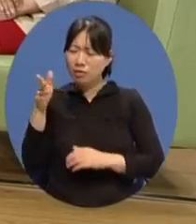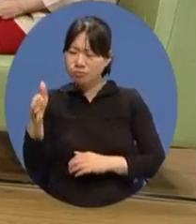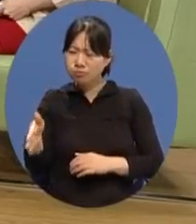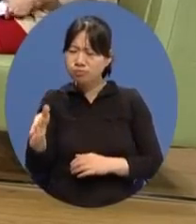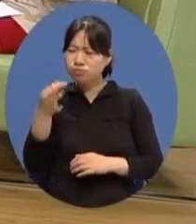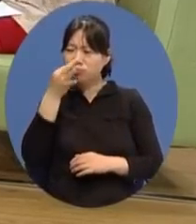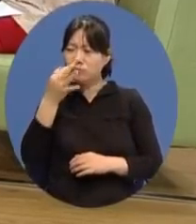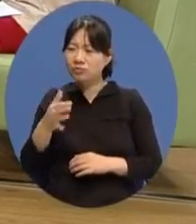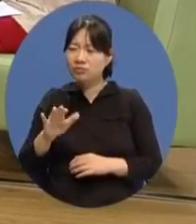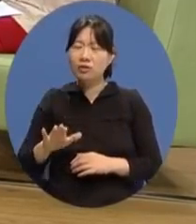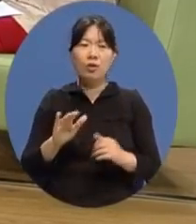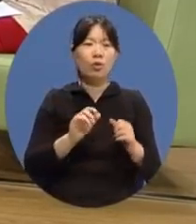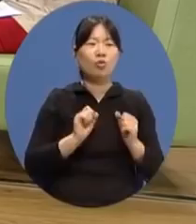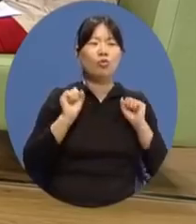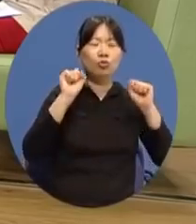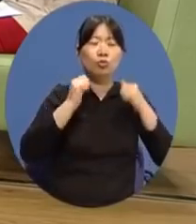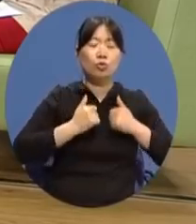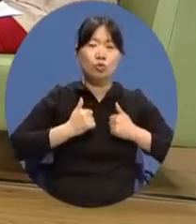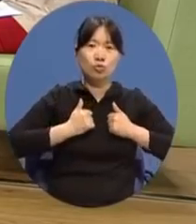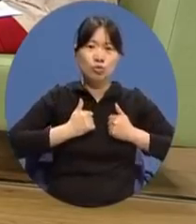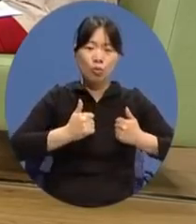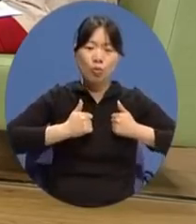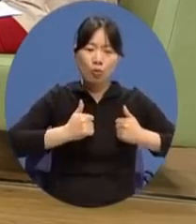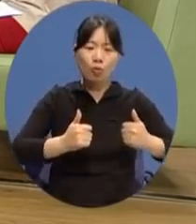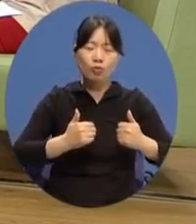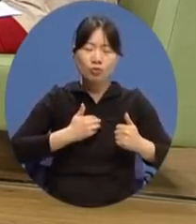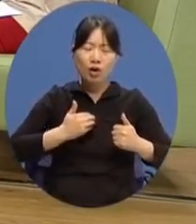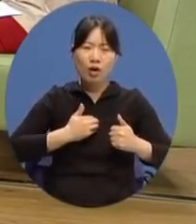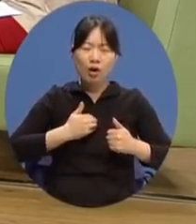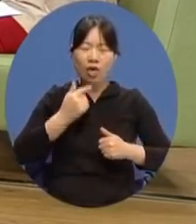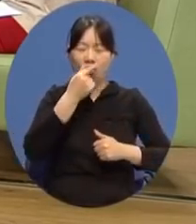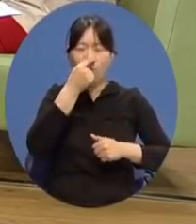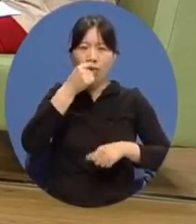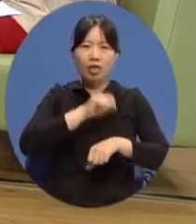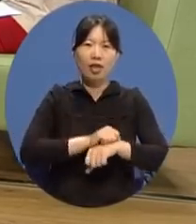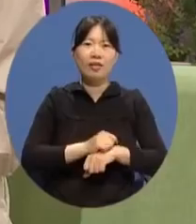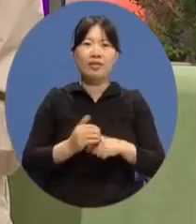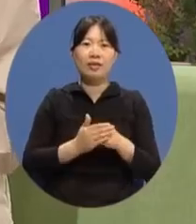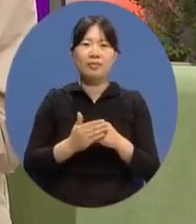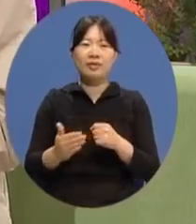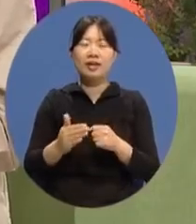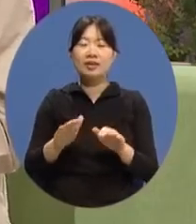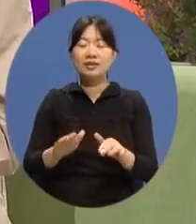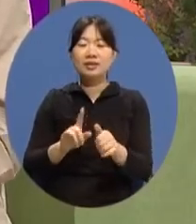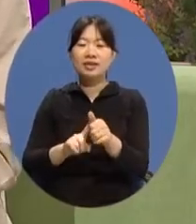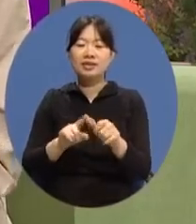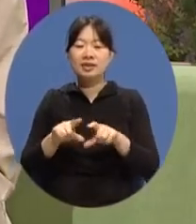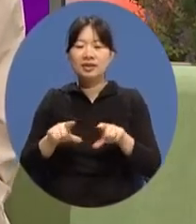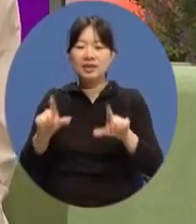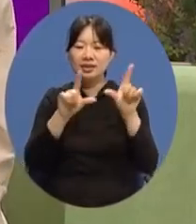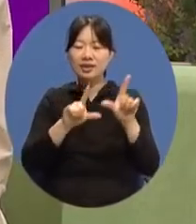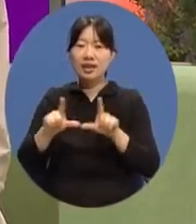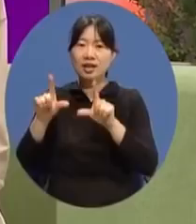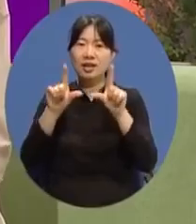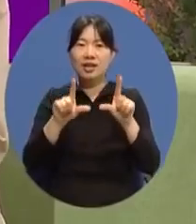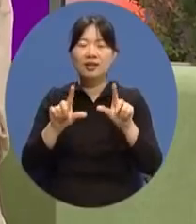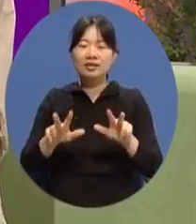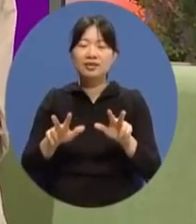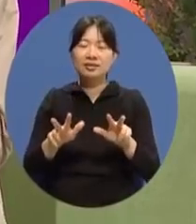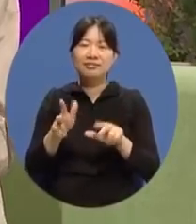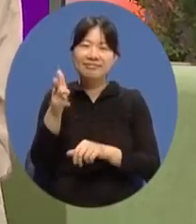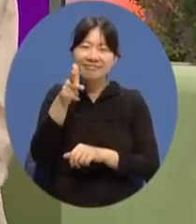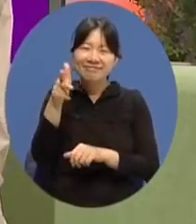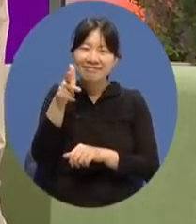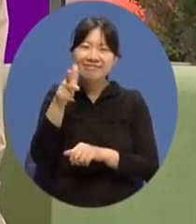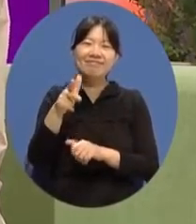힘든데 운동도 정말 열심히 내 것으로 만들어야 되니까. 자 그럼 상준군의 일상생활은 어떨지 저희가